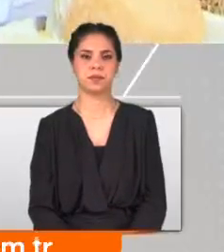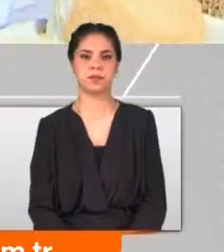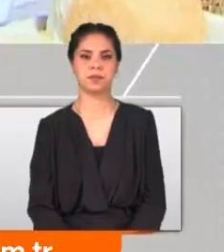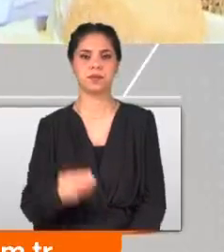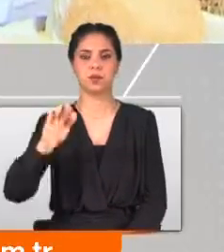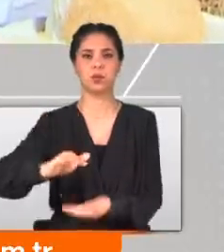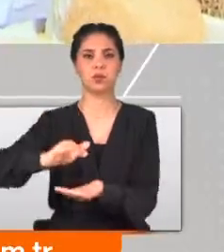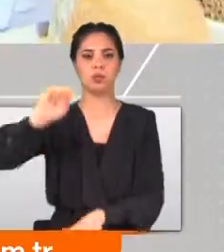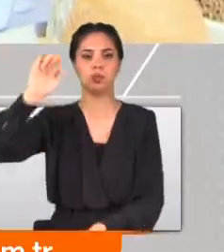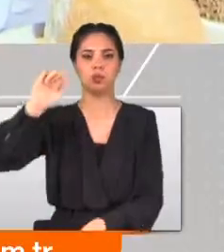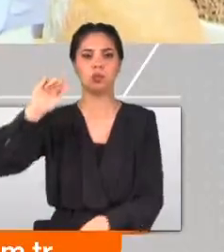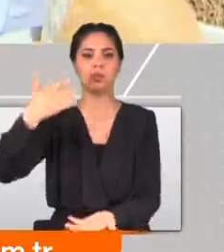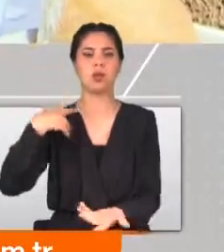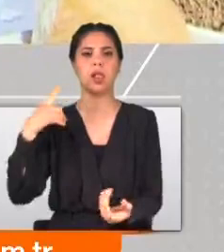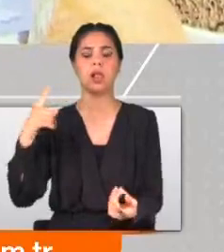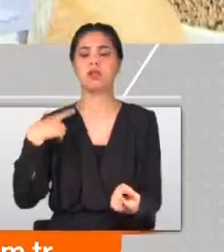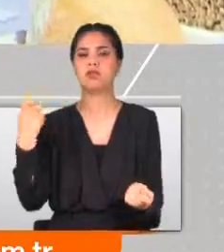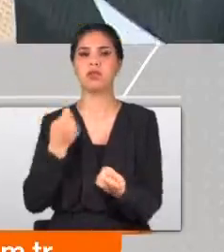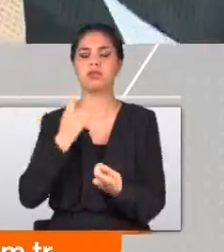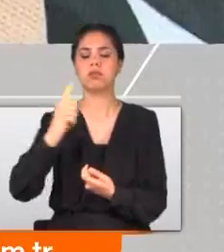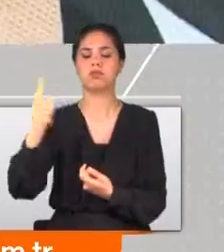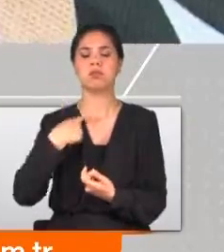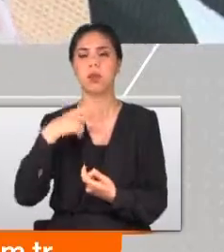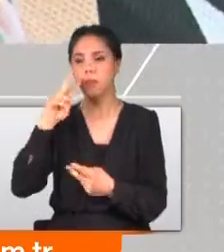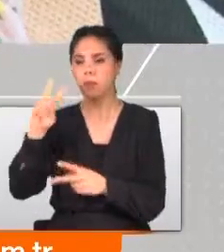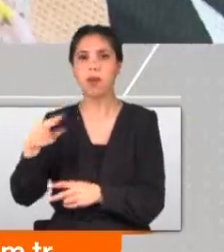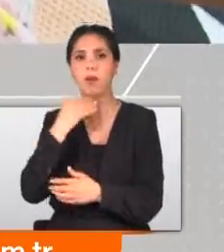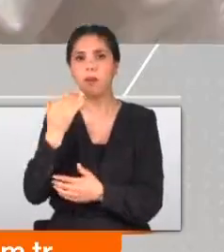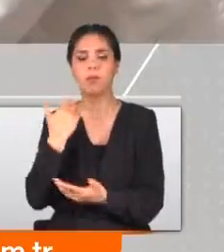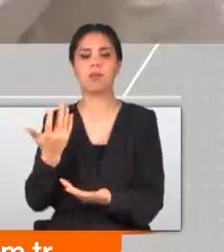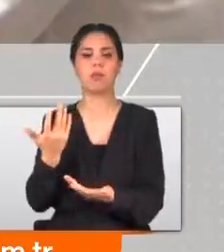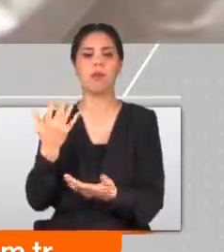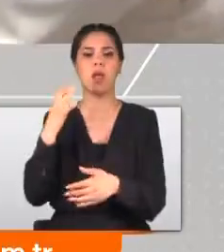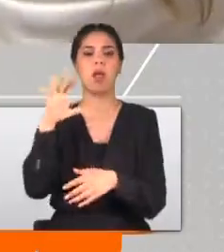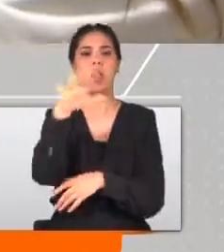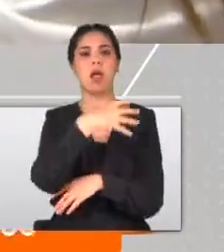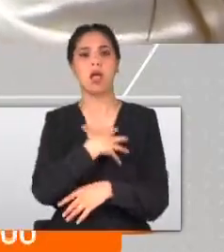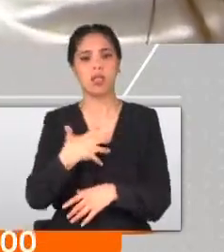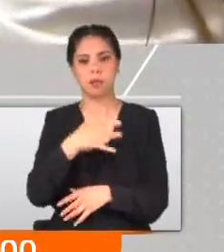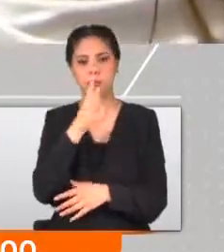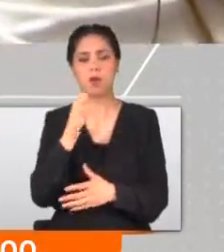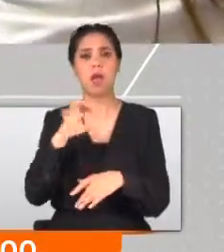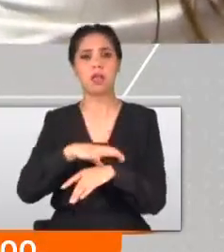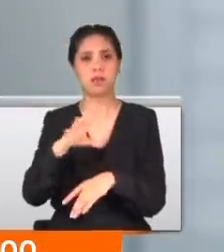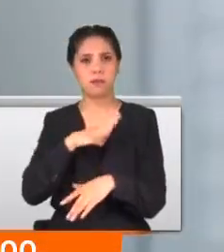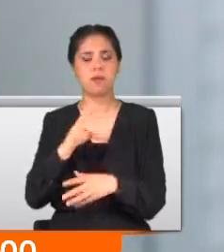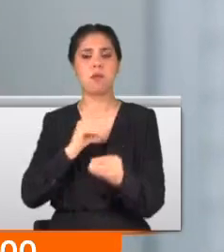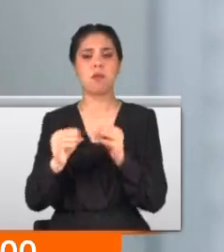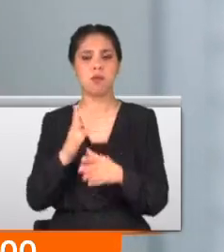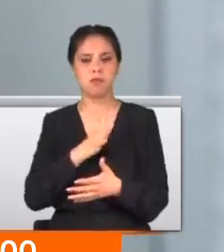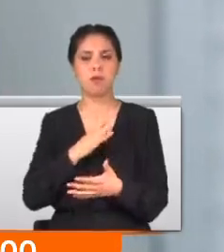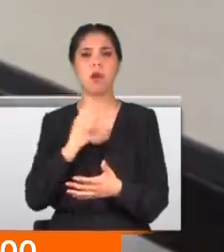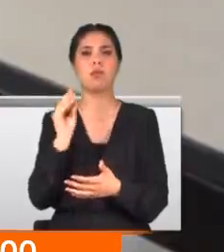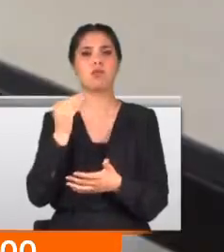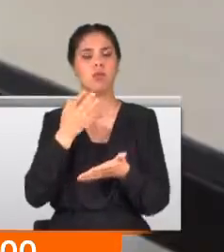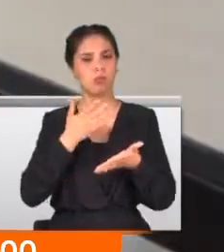Çocuk büyüyor, hiçbir şeyini göremiyoruz. Annelerden biliyorum. Hani ne kadar hasta olup da yanında olmadıkları, sıkıntı yaşadıklarını biliyorum. Çocuk da